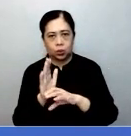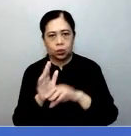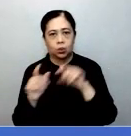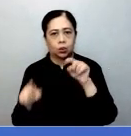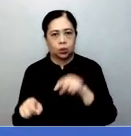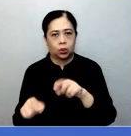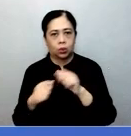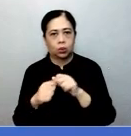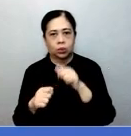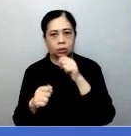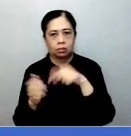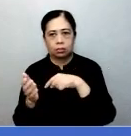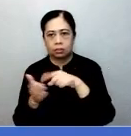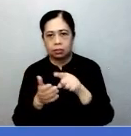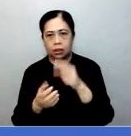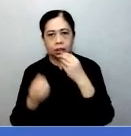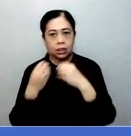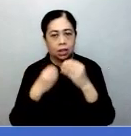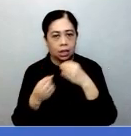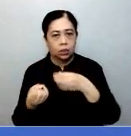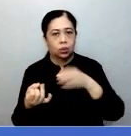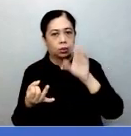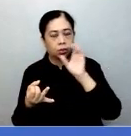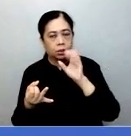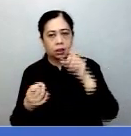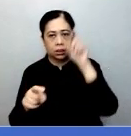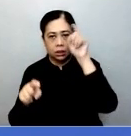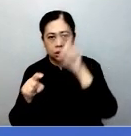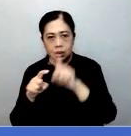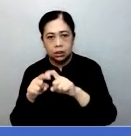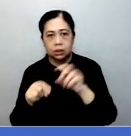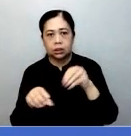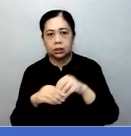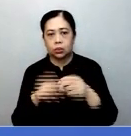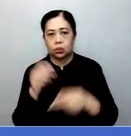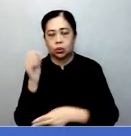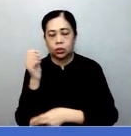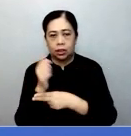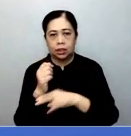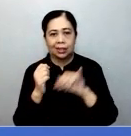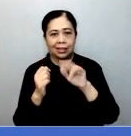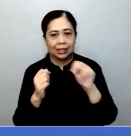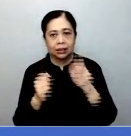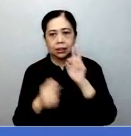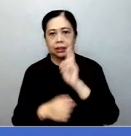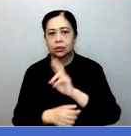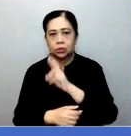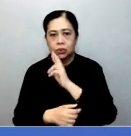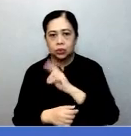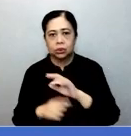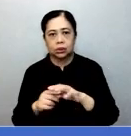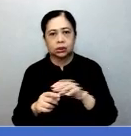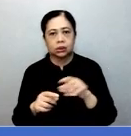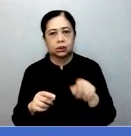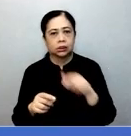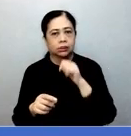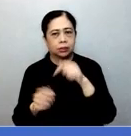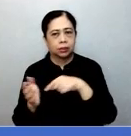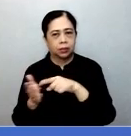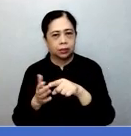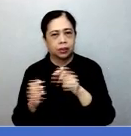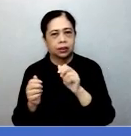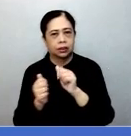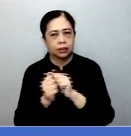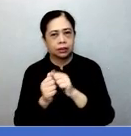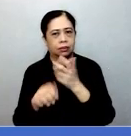hindi pagbabayad ng kinain, inumin o accommodation sa isang hotel, inn o restaurant at hindi pagbabayad na ito